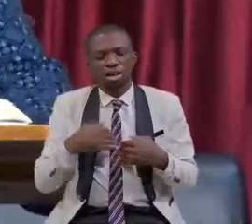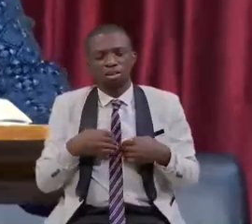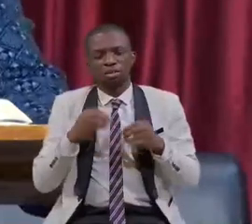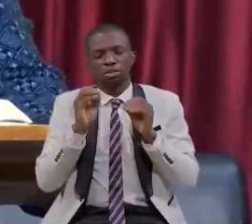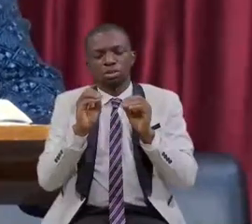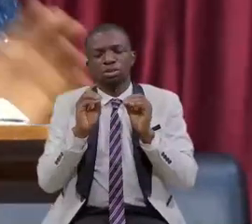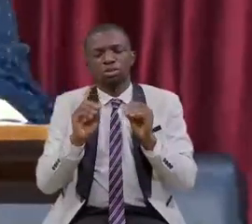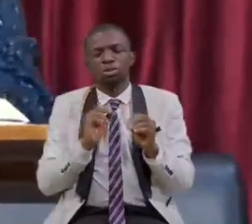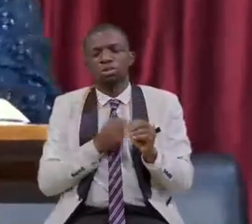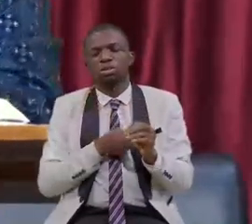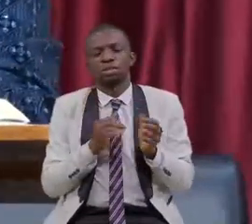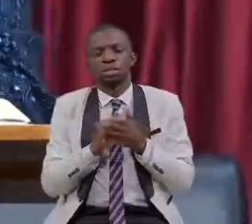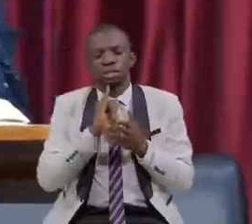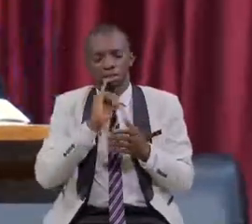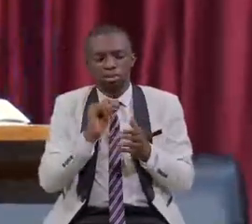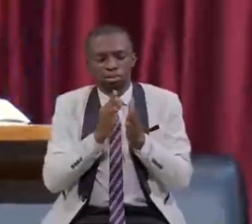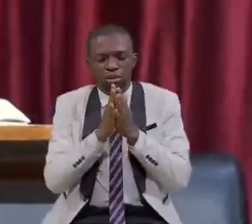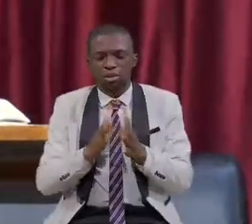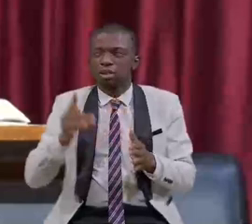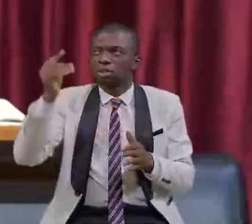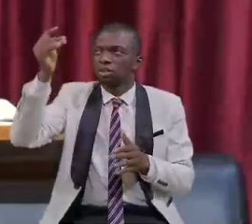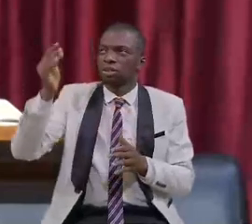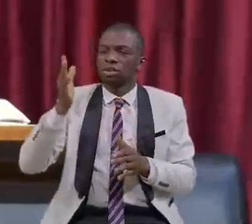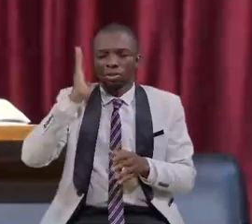C'est la prière qui va exaucer.